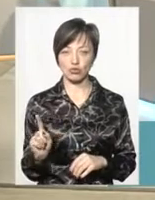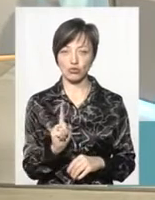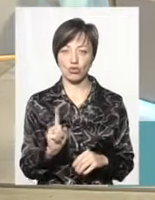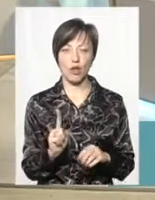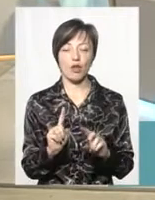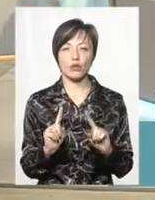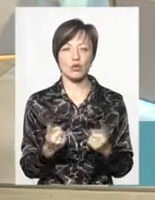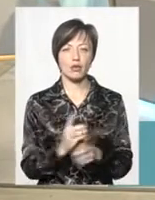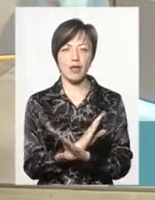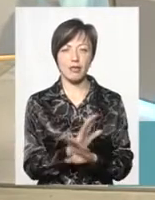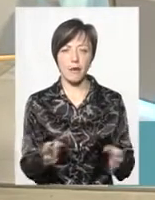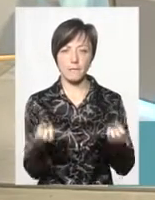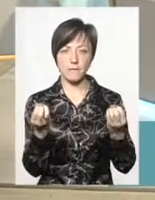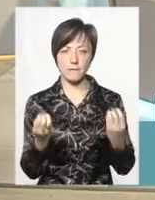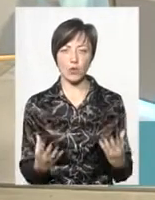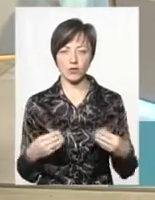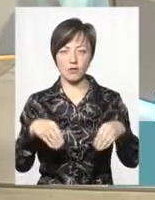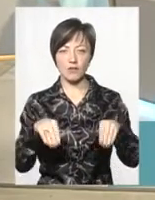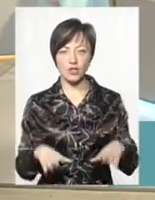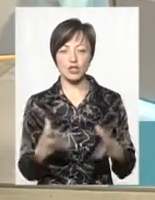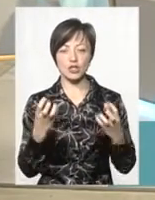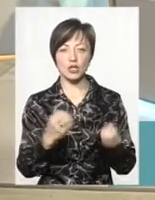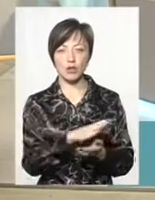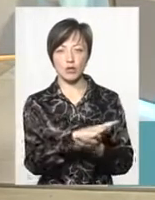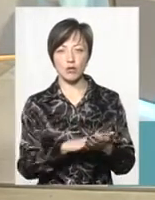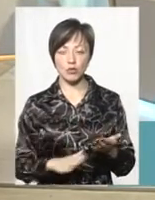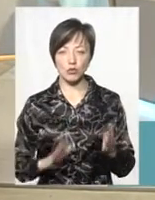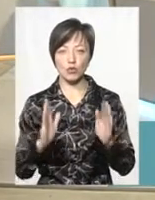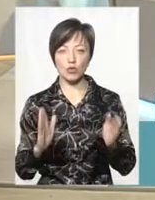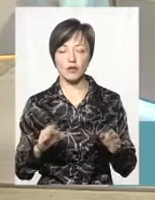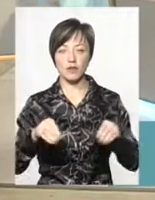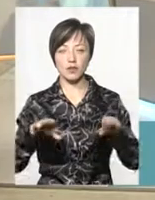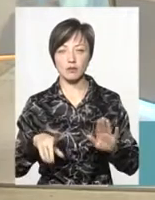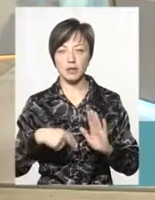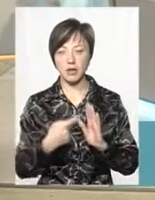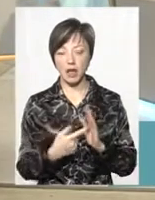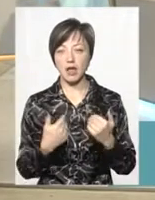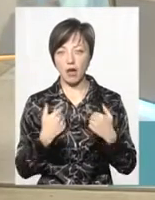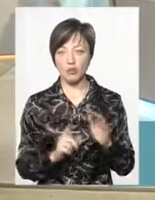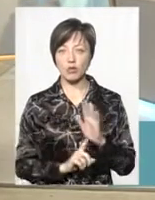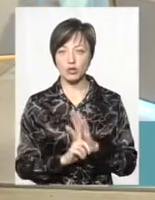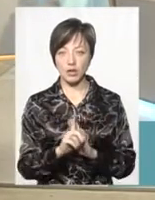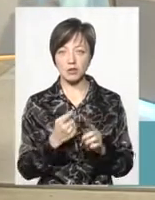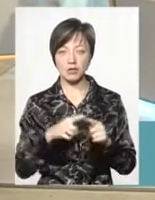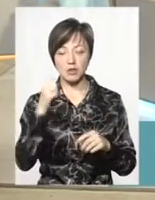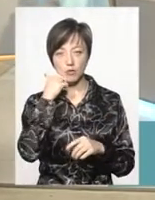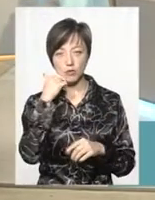дуже непросто вирішувалося і буде ще вирішувати це питання, бо я почав, наприклад, за ту саму Москву, за